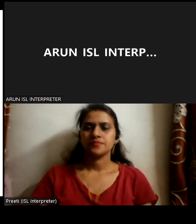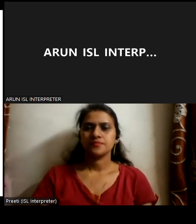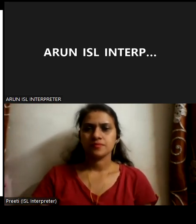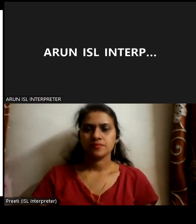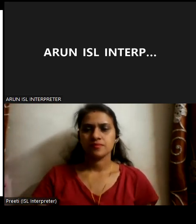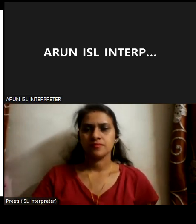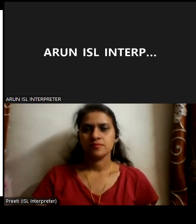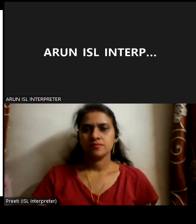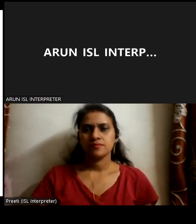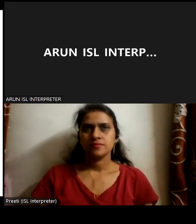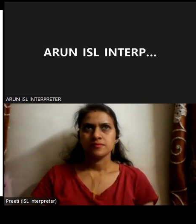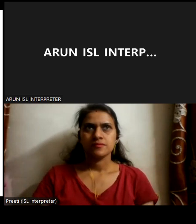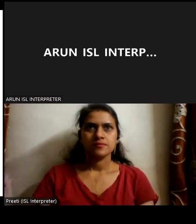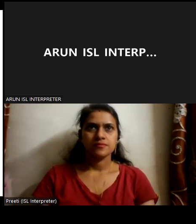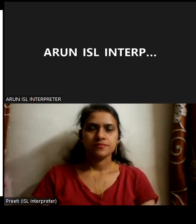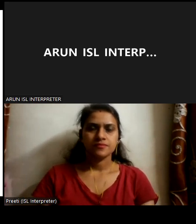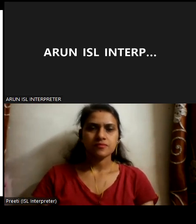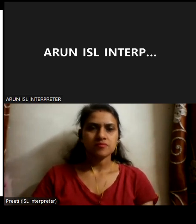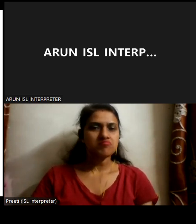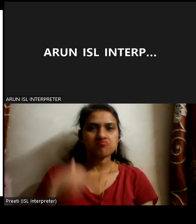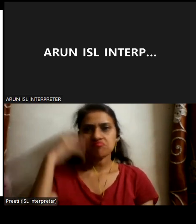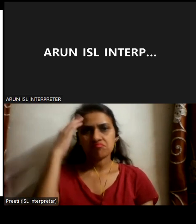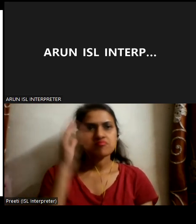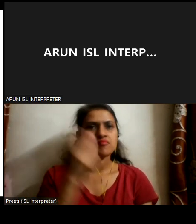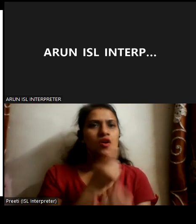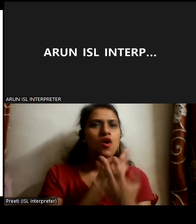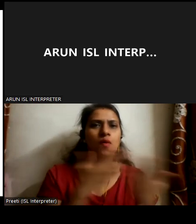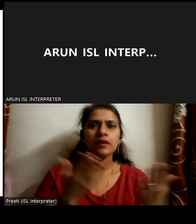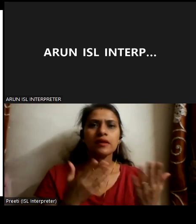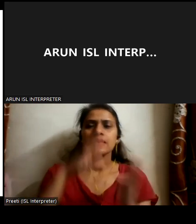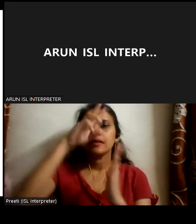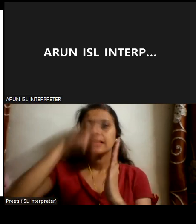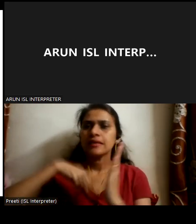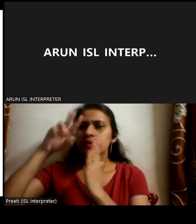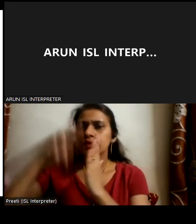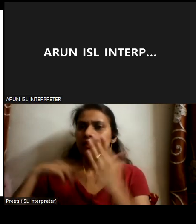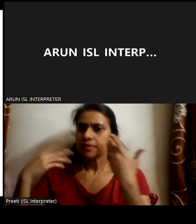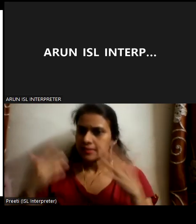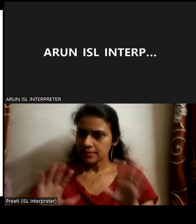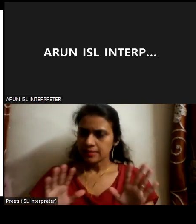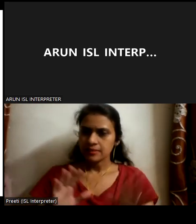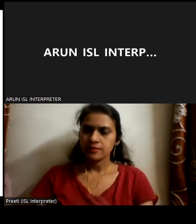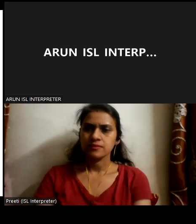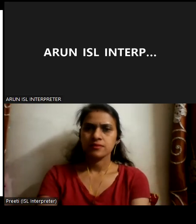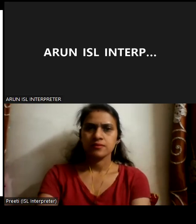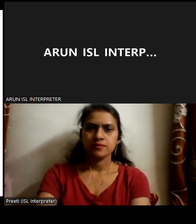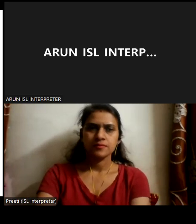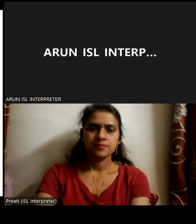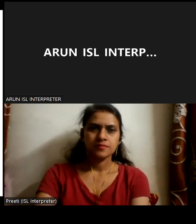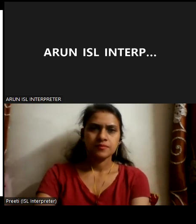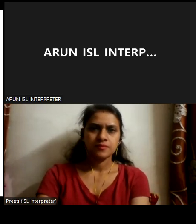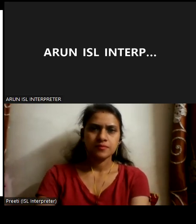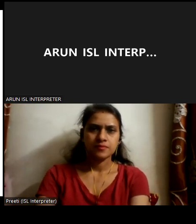सो आई एम नॉट रियली श्योर हाउ मेनी ऑफ यू वेंट थ्रू द केस स्टडीज, तो भी गए